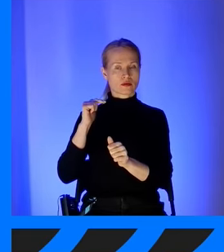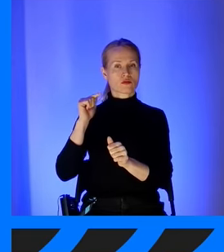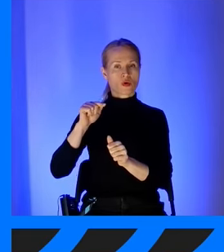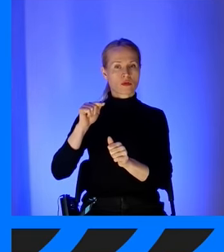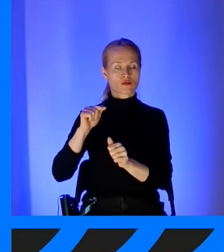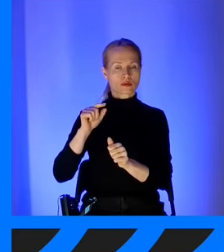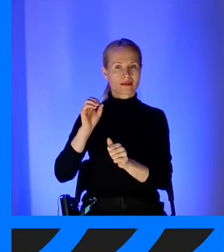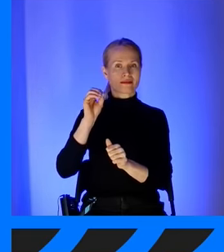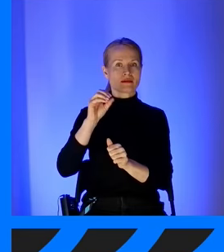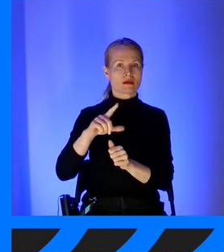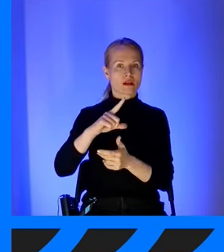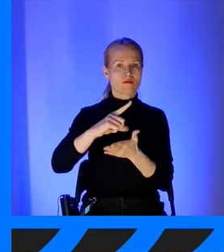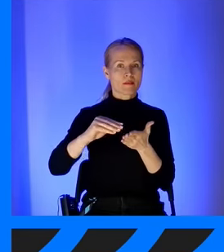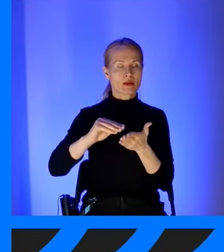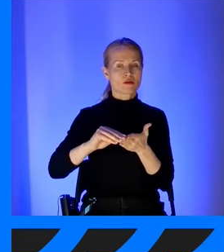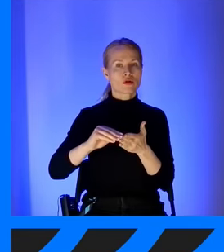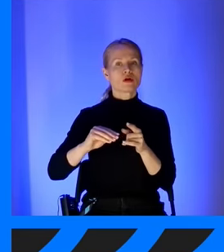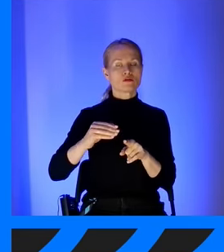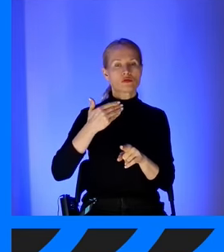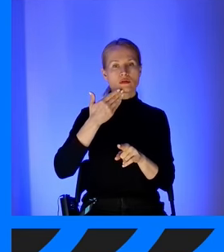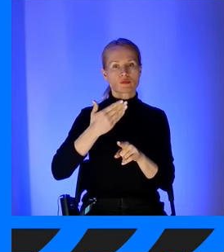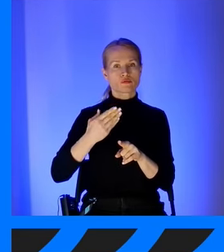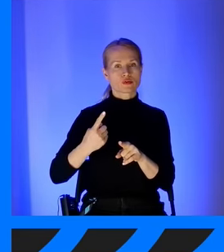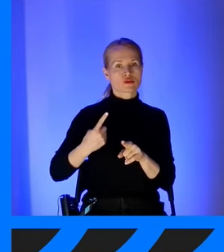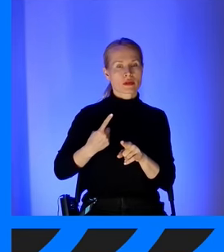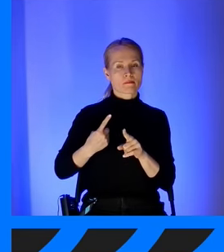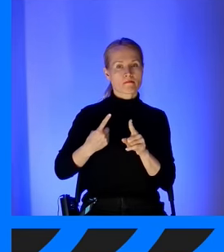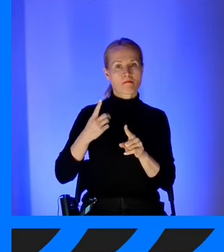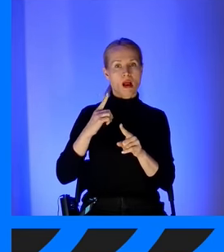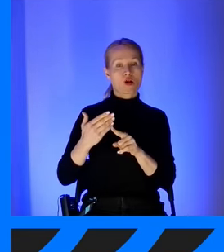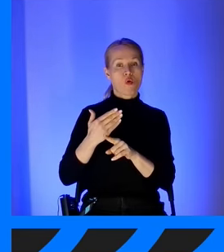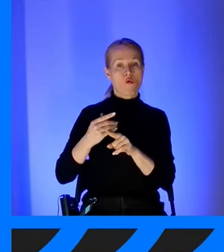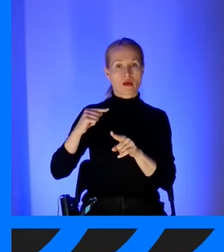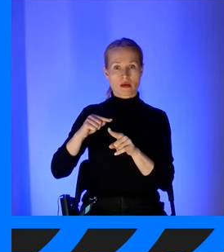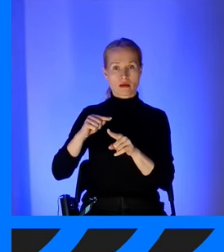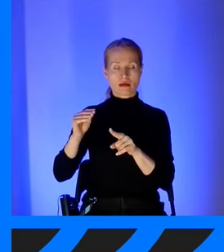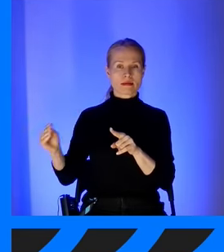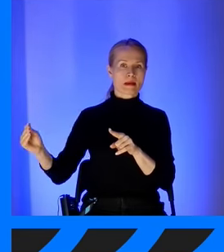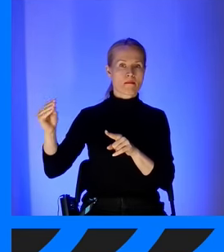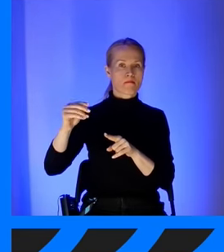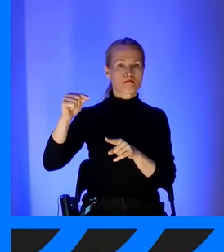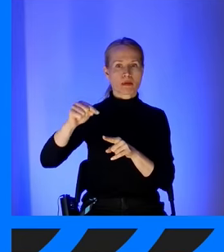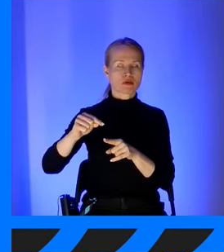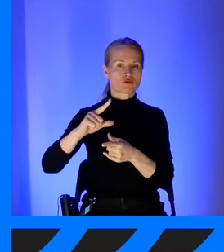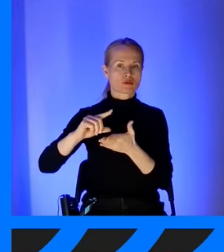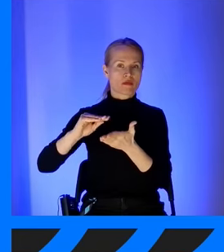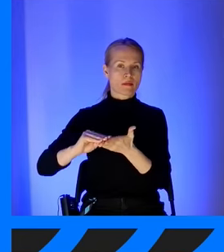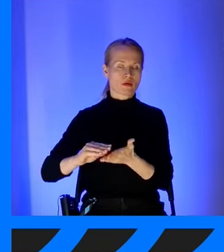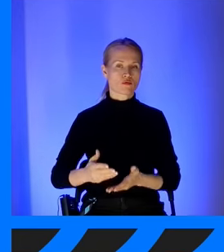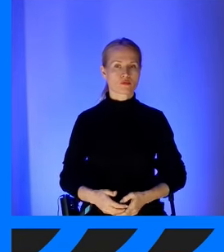реплики то запрос будет ожидать до того момента пока запись догонит до этого момента Или